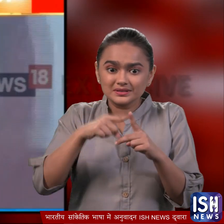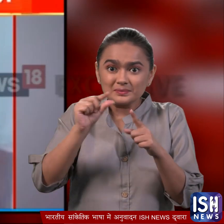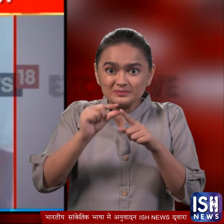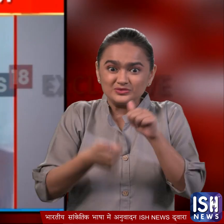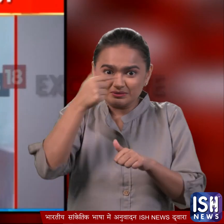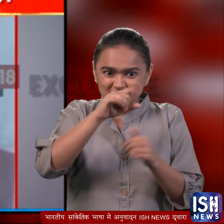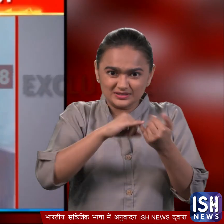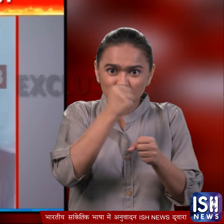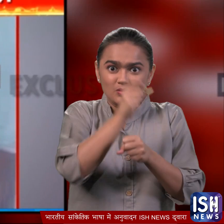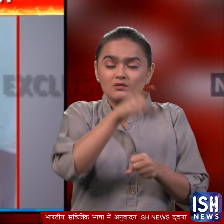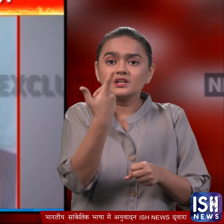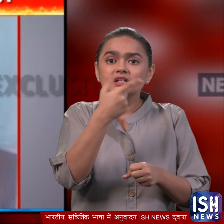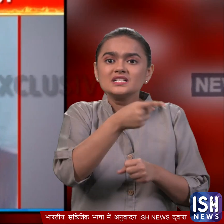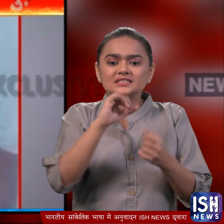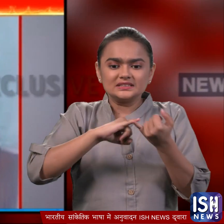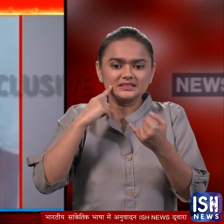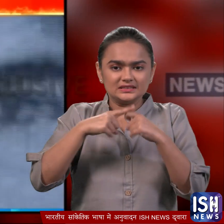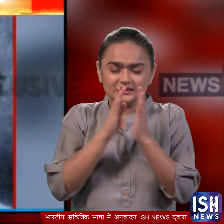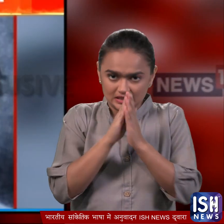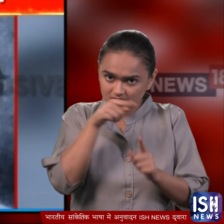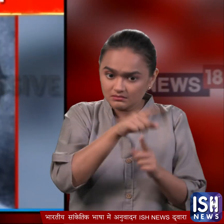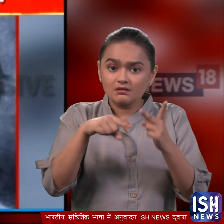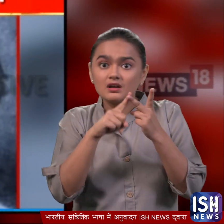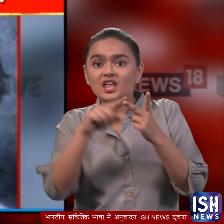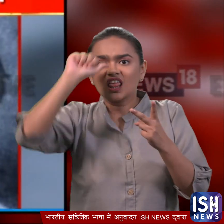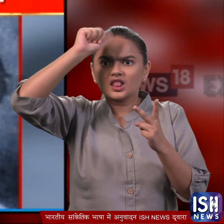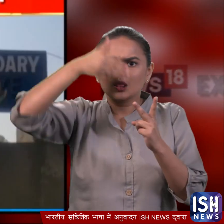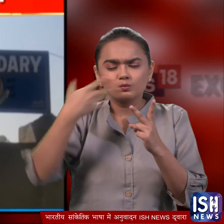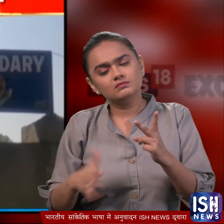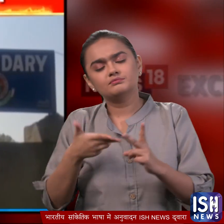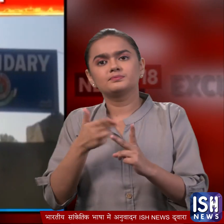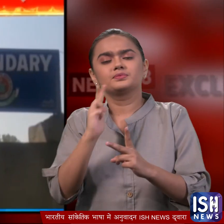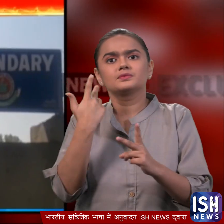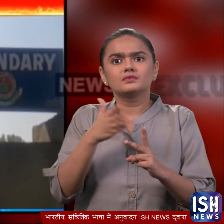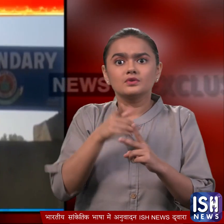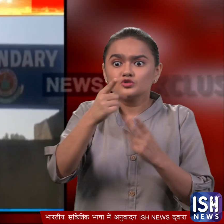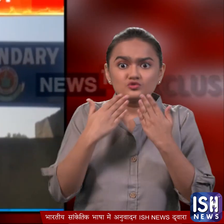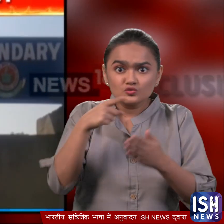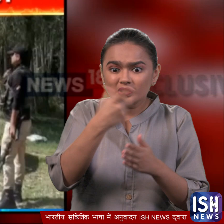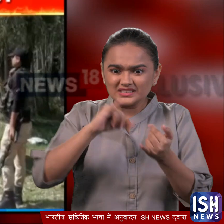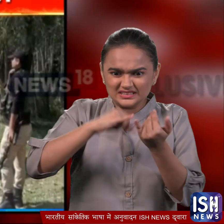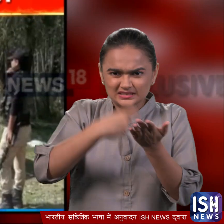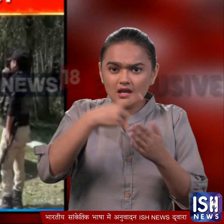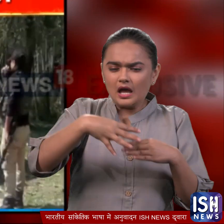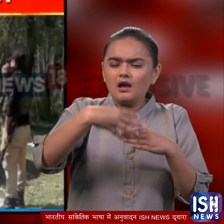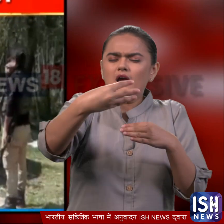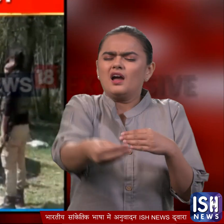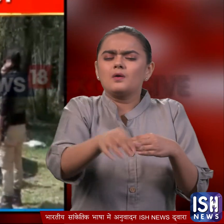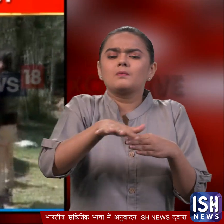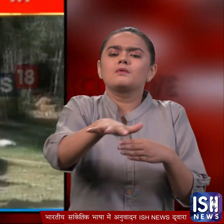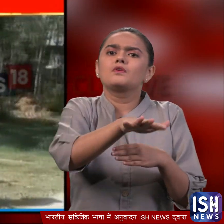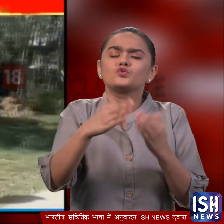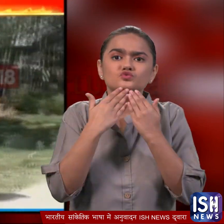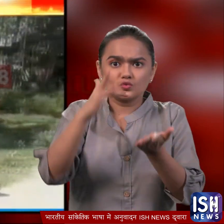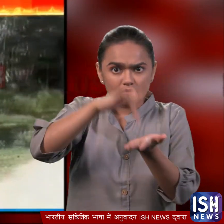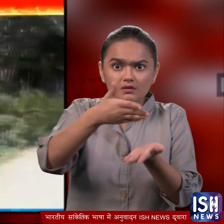गया क्योंकि प्रिंसिपल सुपिंदर कौर एक सिख महिला थी और दीपक चांद एक हिंदू थे। जिस स्कूल में इस घटना को अंजाम दिया गया वो श्रीनगर के बाहरी